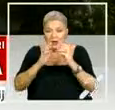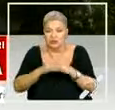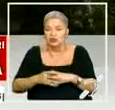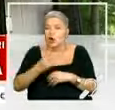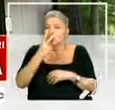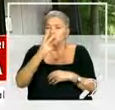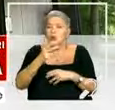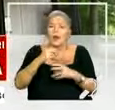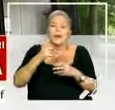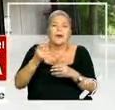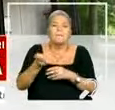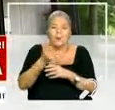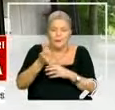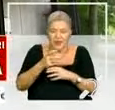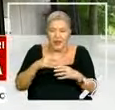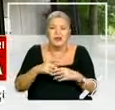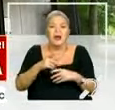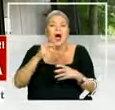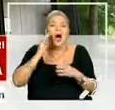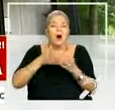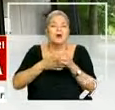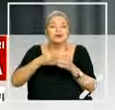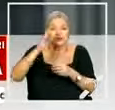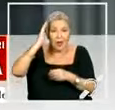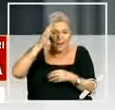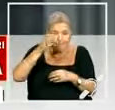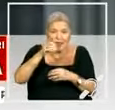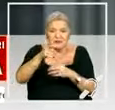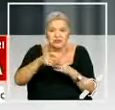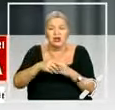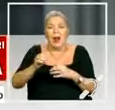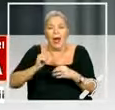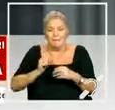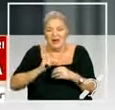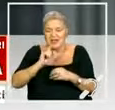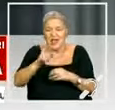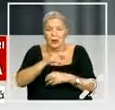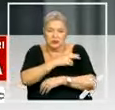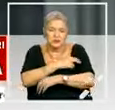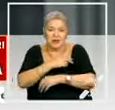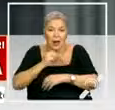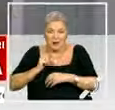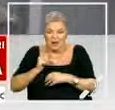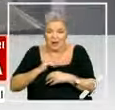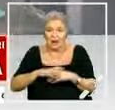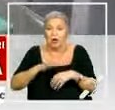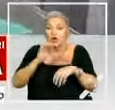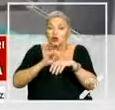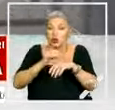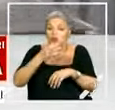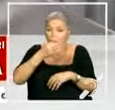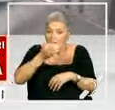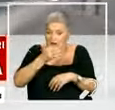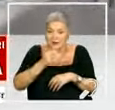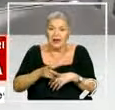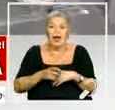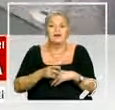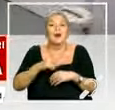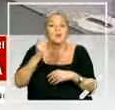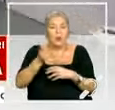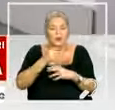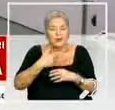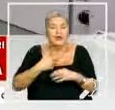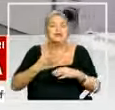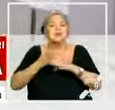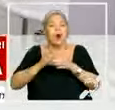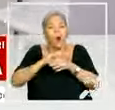pompieri răniți în timpul intervenției, au ajuns în Belgia la Spitalul Militar Regina Astrid. Doctorul Thomas Rose a explicat că pacienții s-au comportat bine